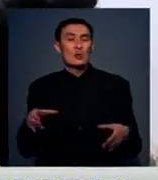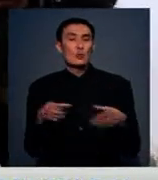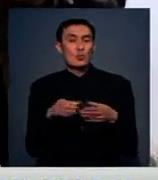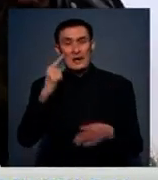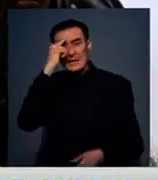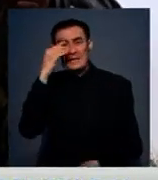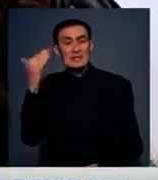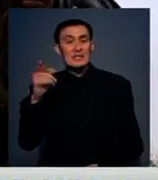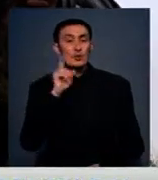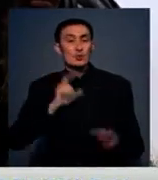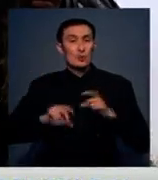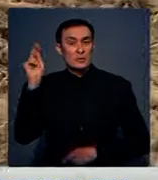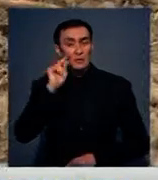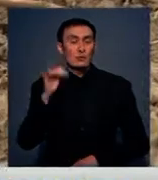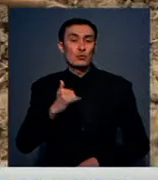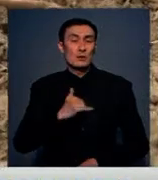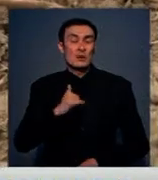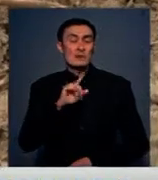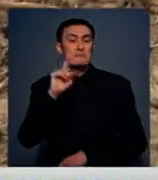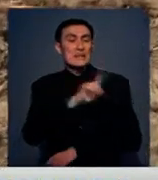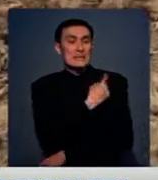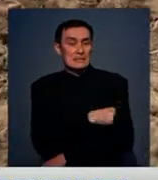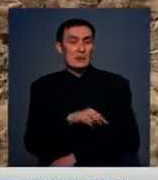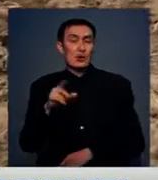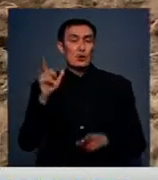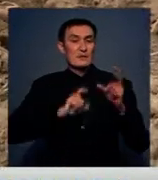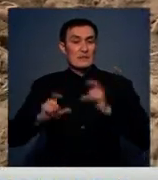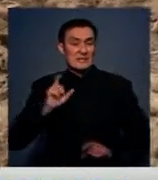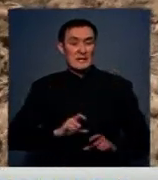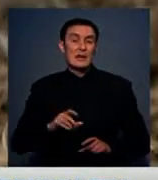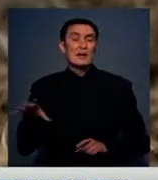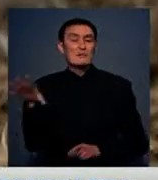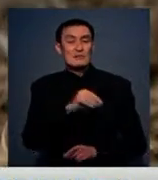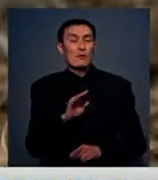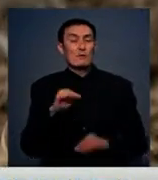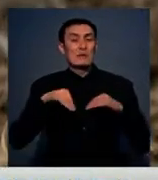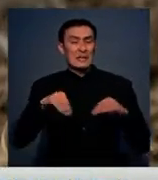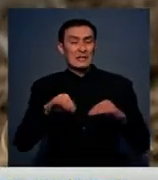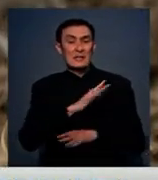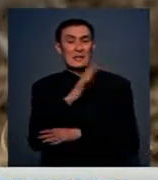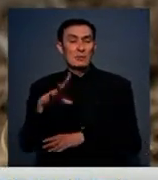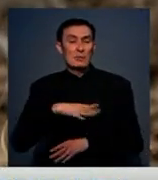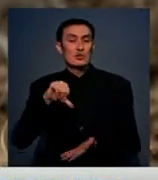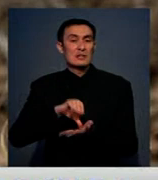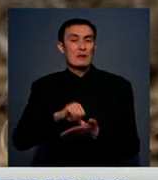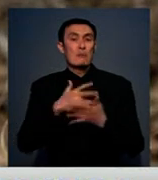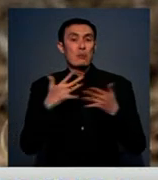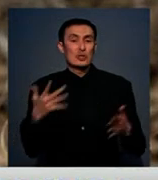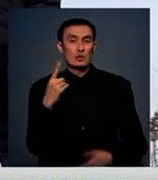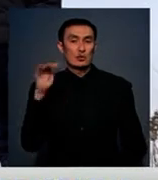группа индийских студентов, которые учатся в медицинском университете. Всего в озеленении участвовали более 1000